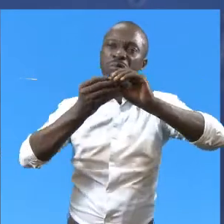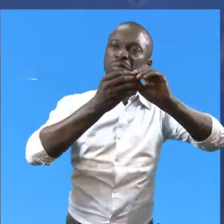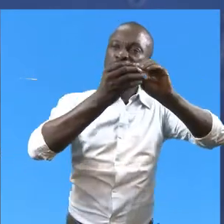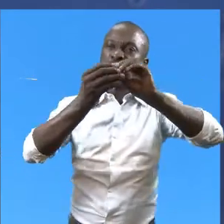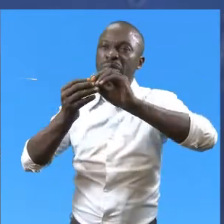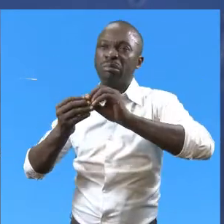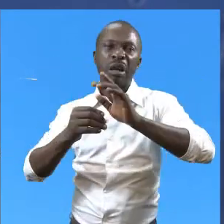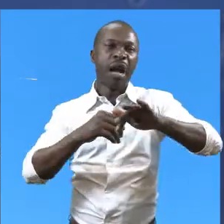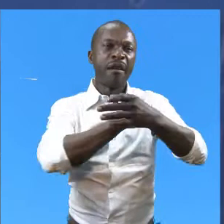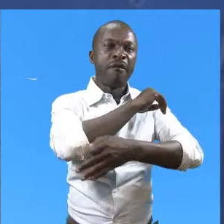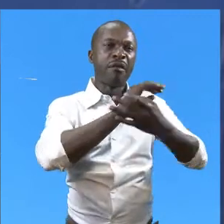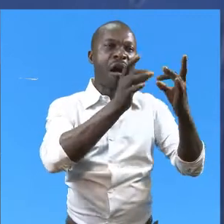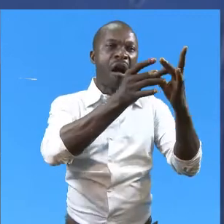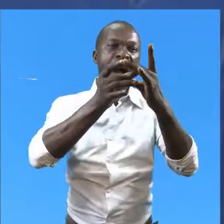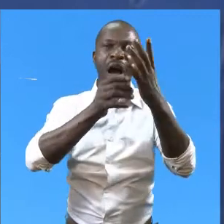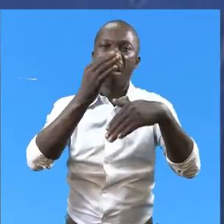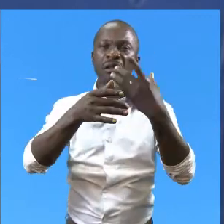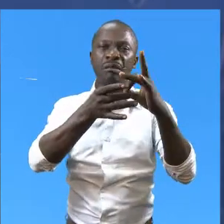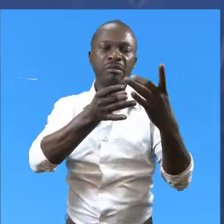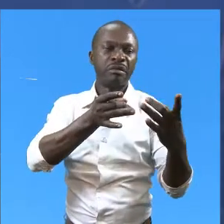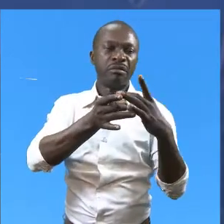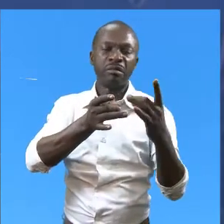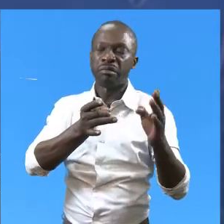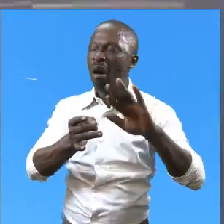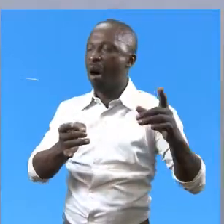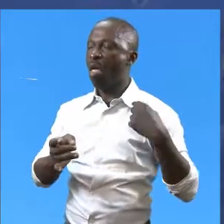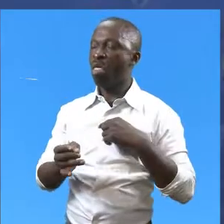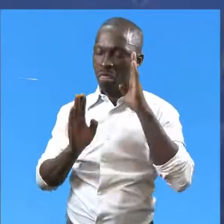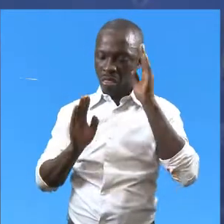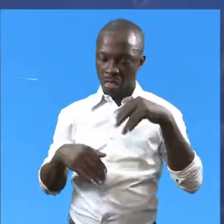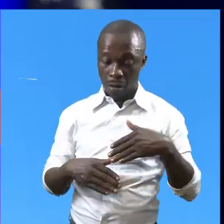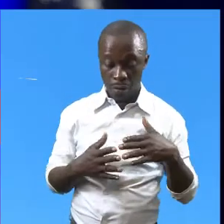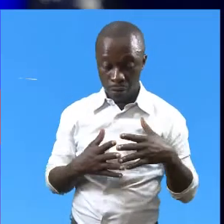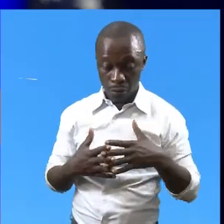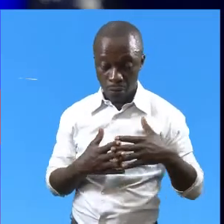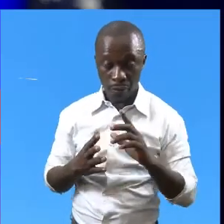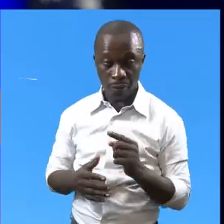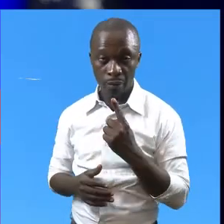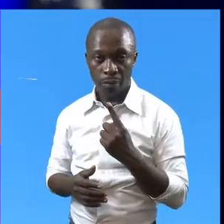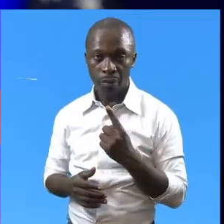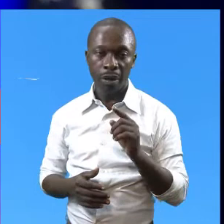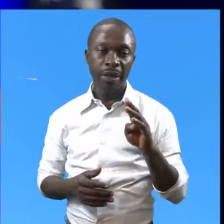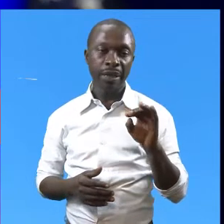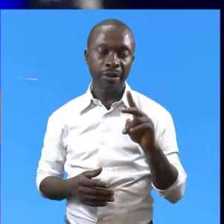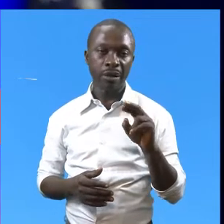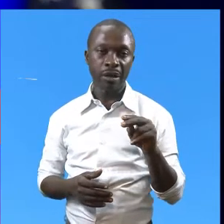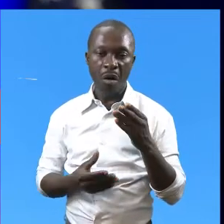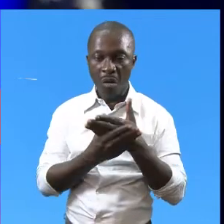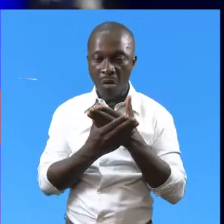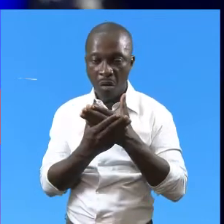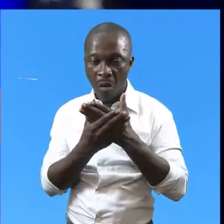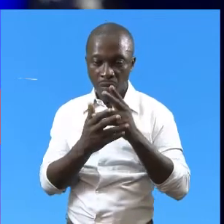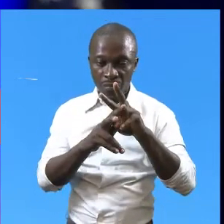rendu la politique étrangère des États-Unis mouvante et peu fiable. Joe Biden aura donc fort à faire sur plusieurs dossiers sur